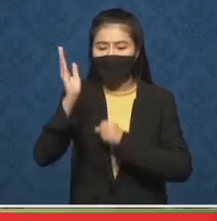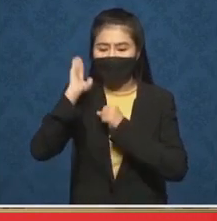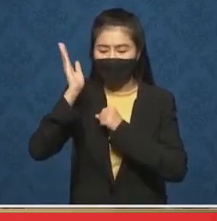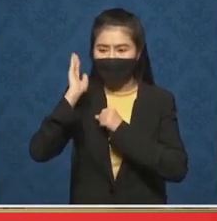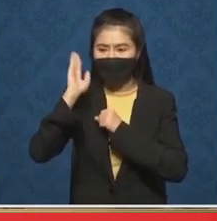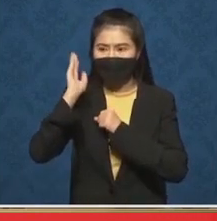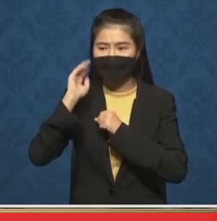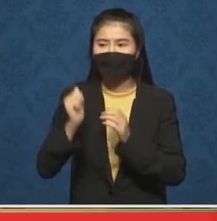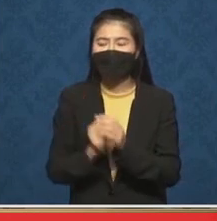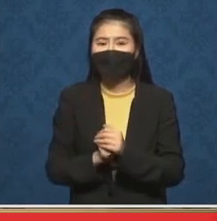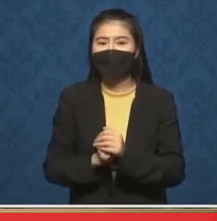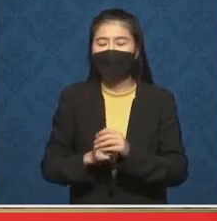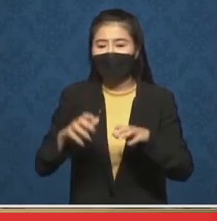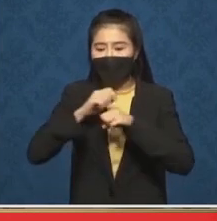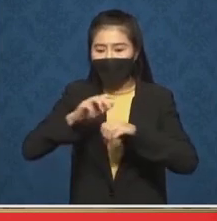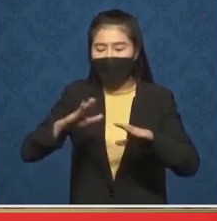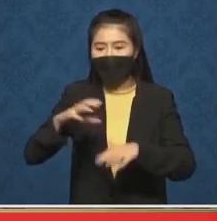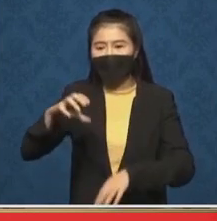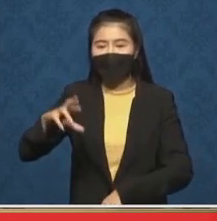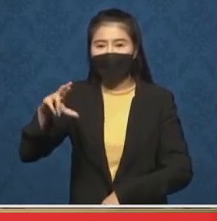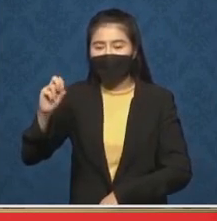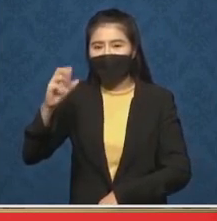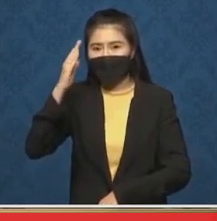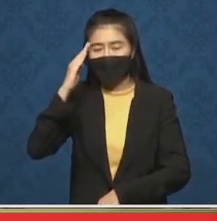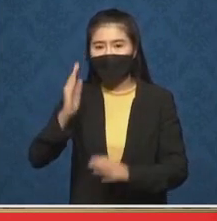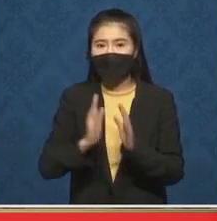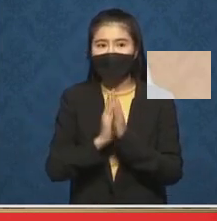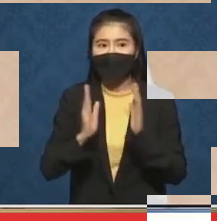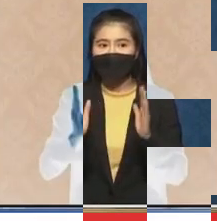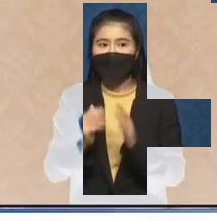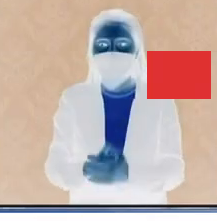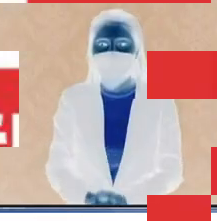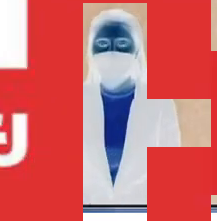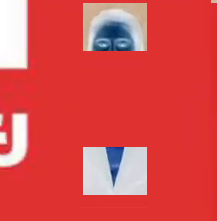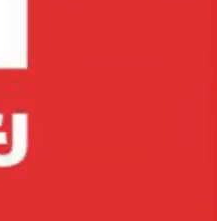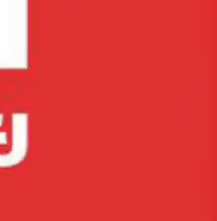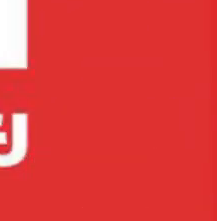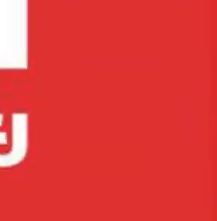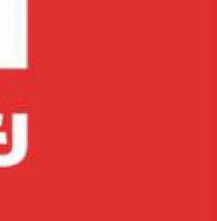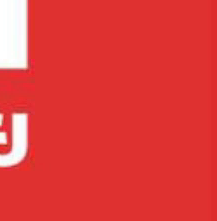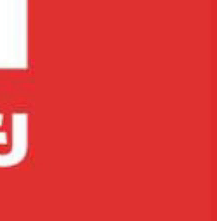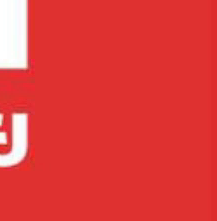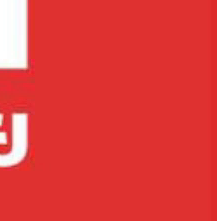มนี้ซักครั้งหนึก็คิดวา ท่านกการวนานะครับขบคุณอย่สูงครับครับขอบคุณ